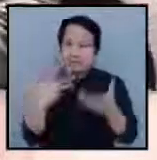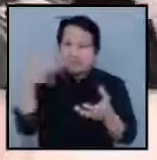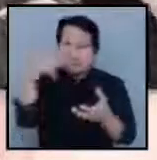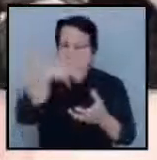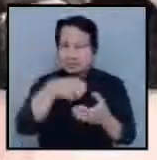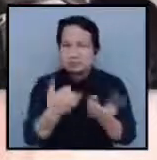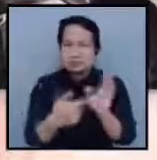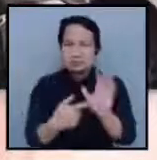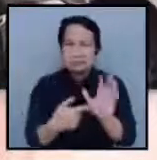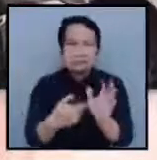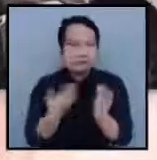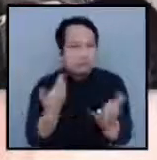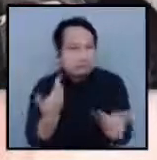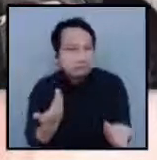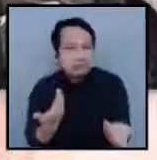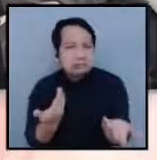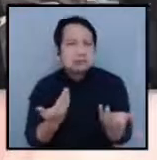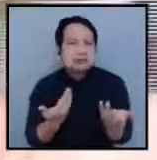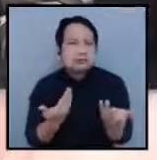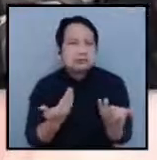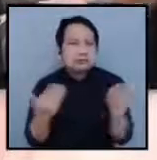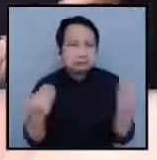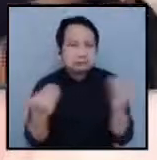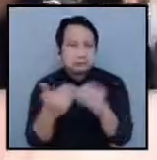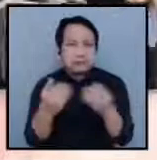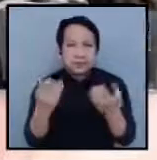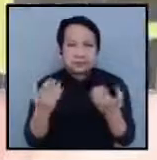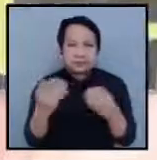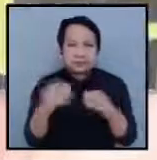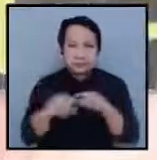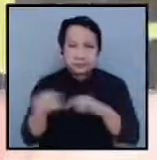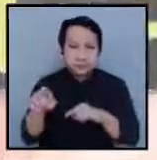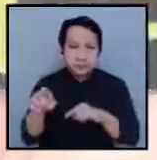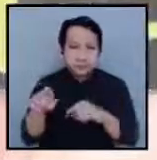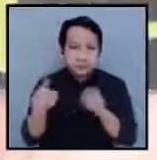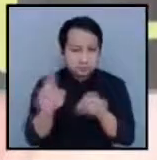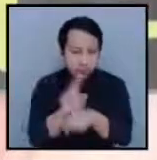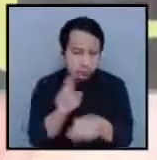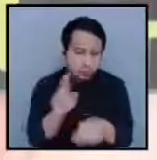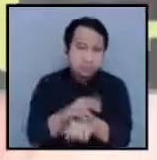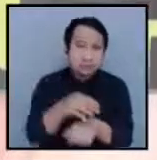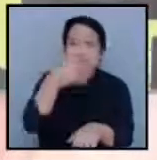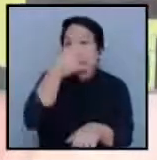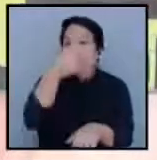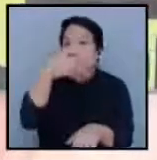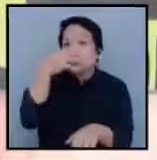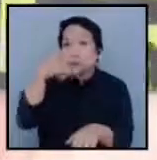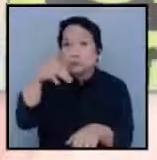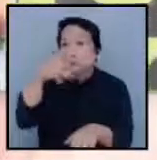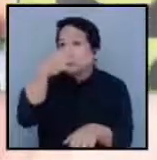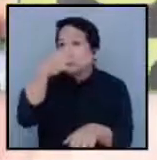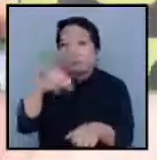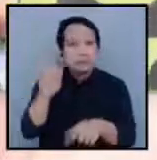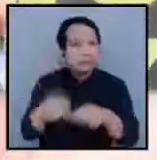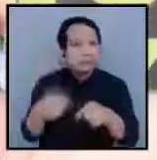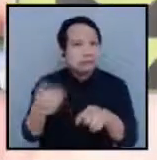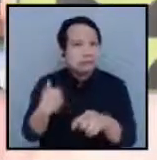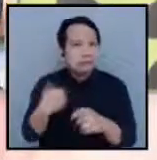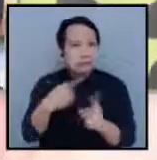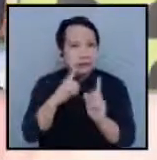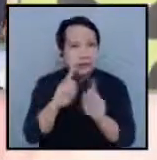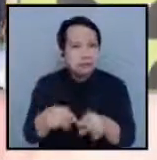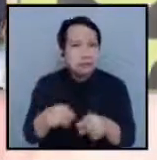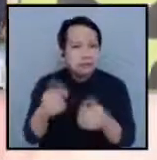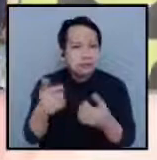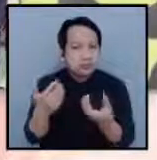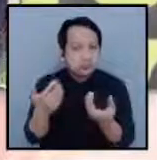be the true reflection dahil maraming gumagamit ng antigen which is not reported, no. So we must still conduct our